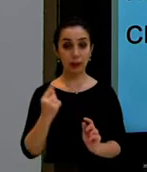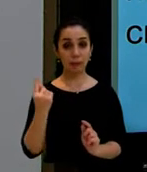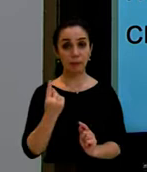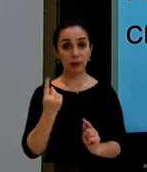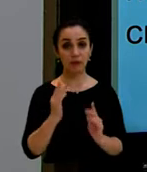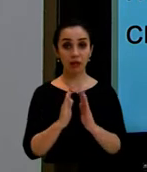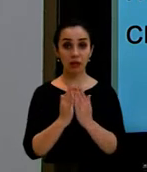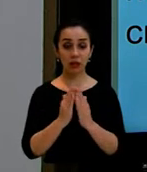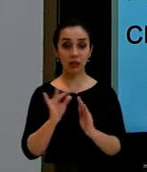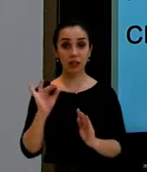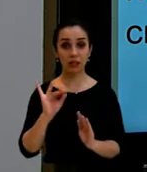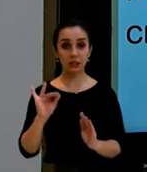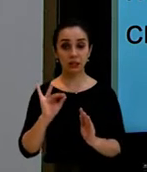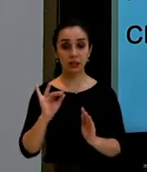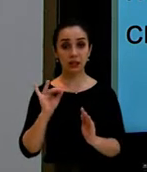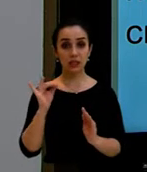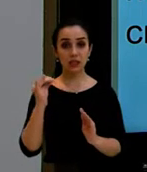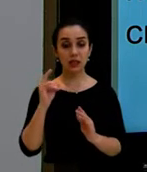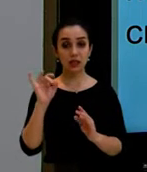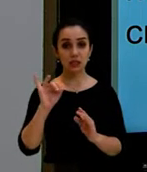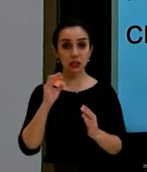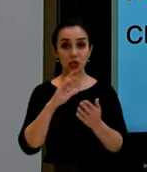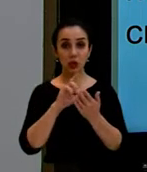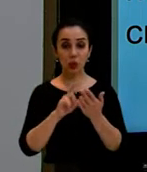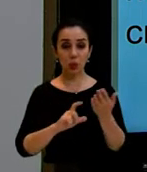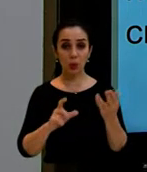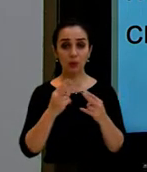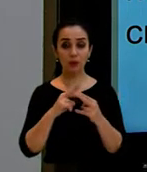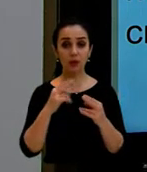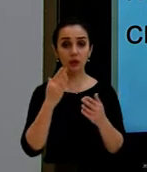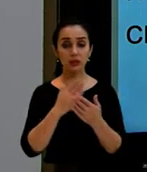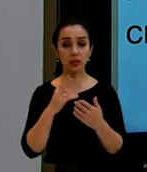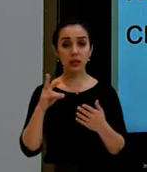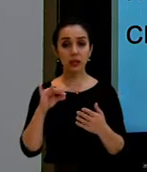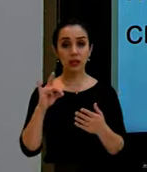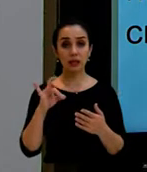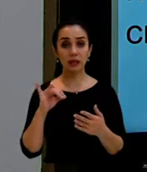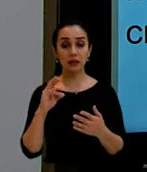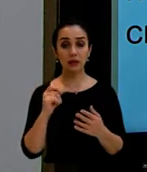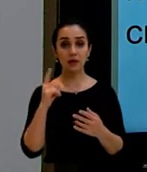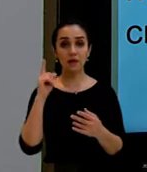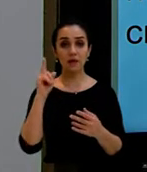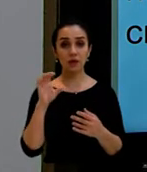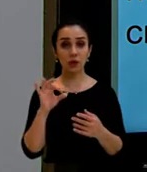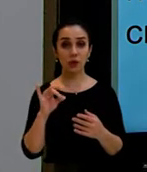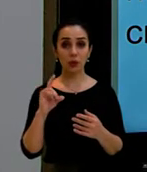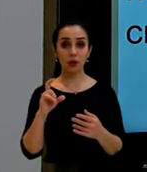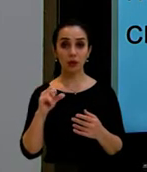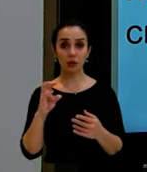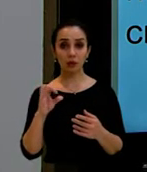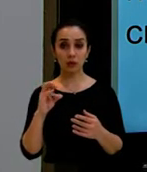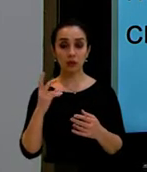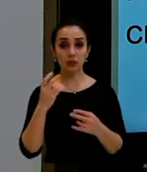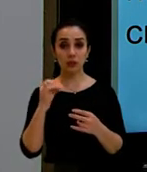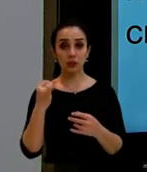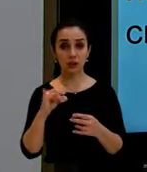Первая книга стихов «Лирика» вышла в 1965 году в Архангельске. Затем